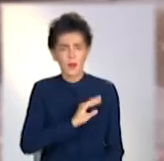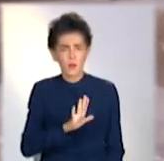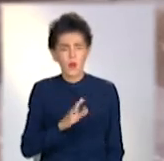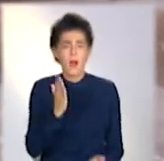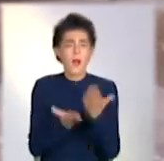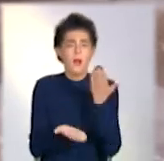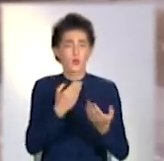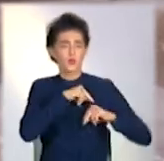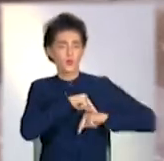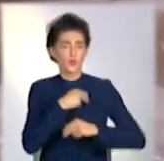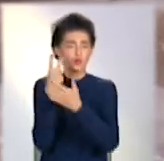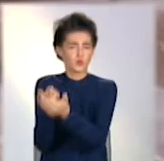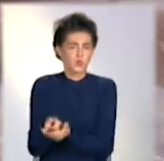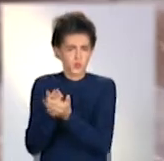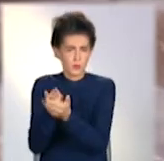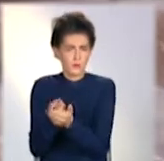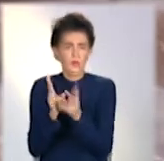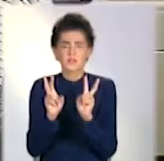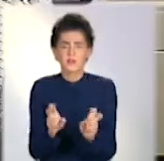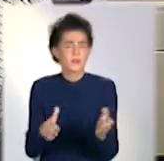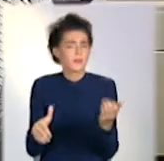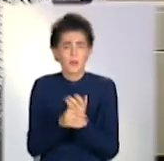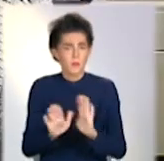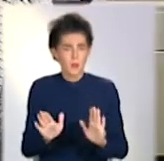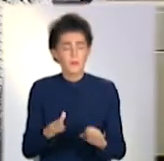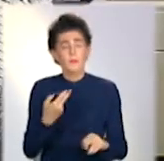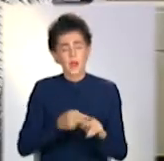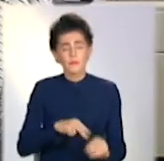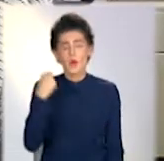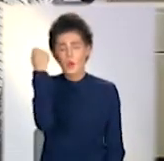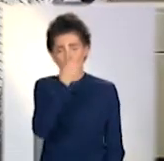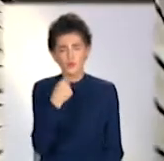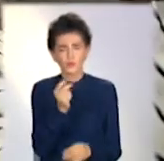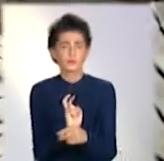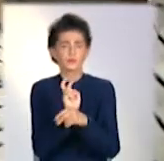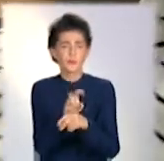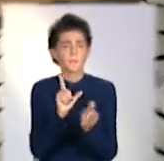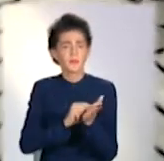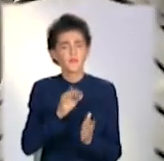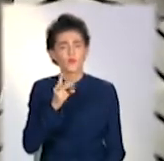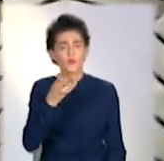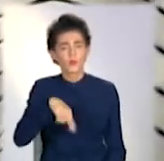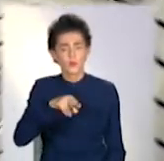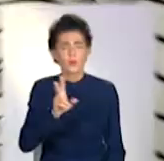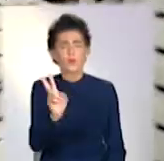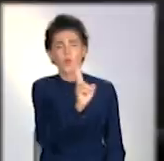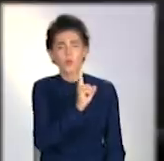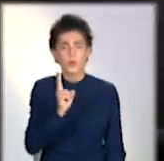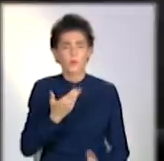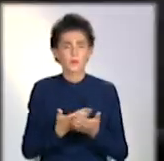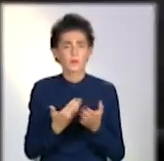може лежить, їм це ніяк не допоможе. Особисто звертатися до пенсійних фондів доведеться і тим, хто хоче, щоб йому